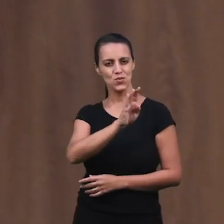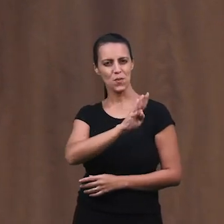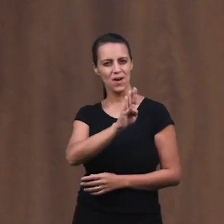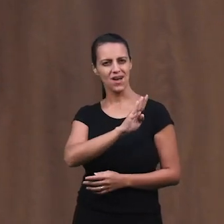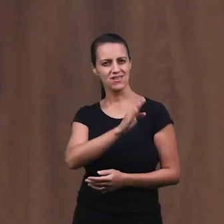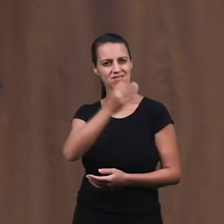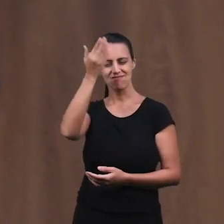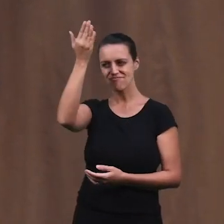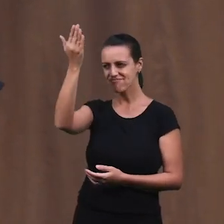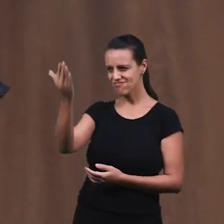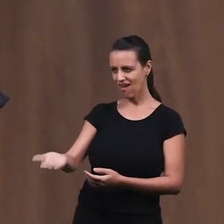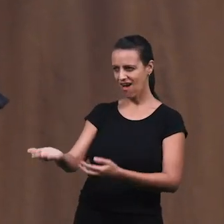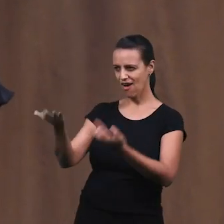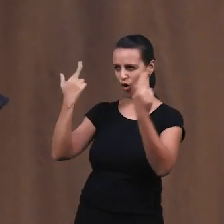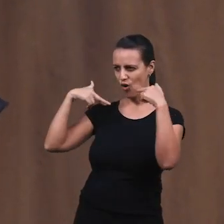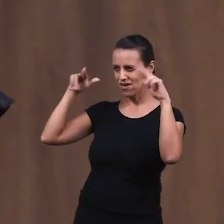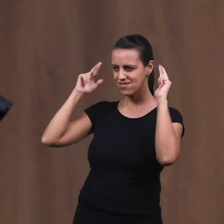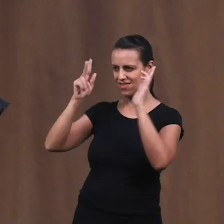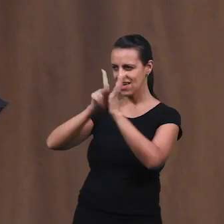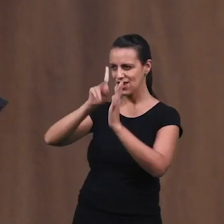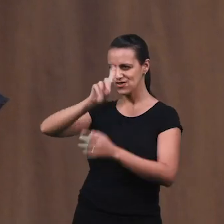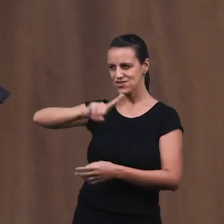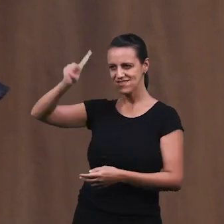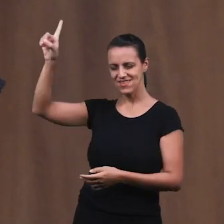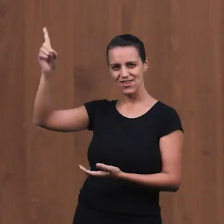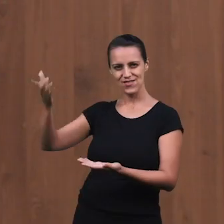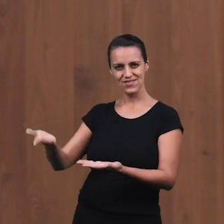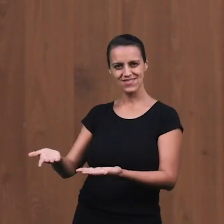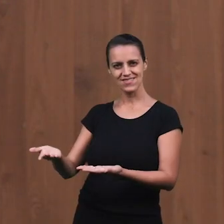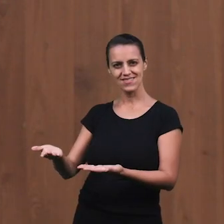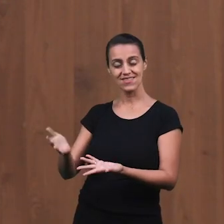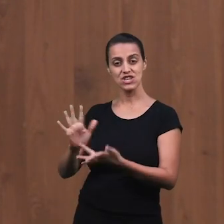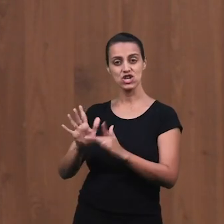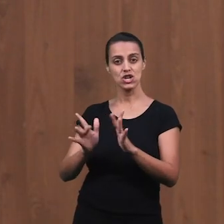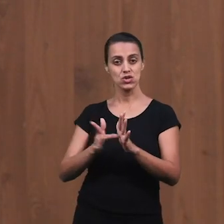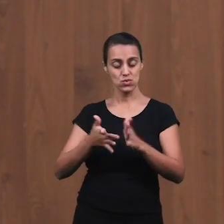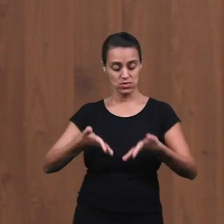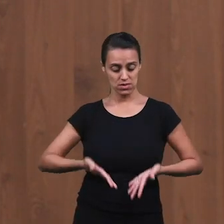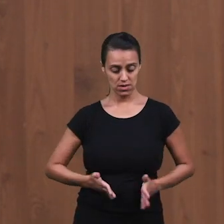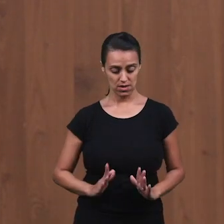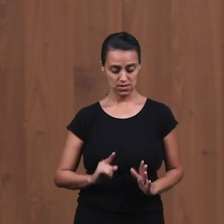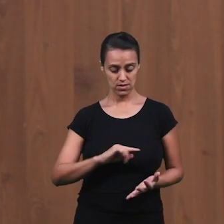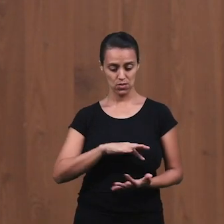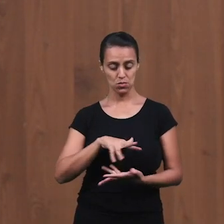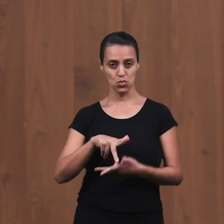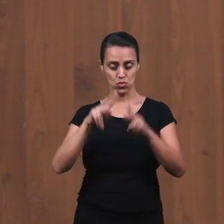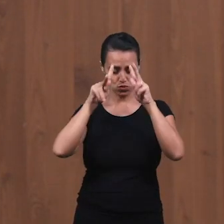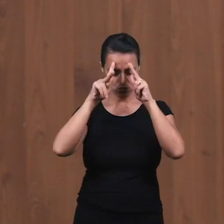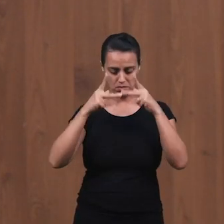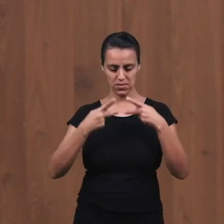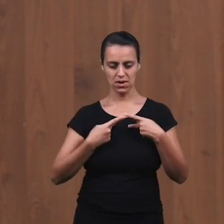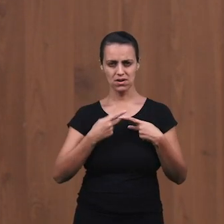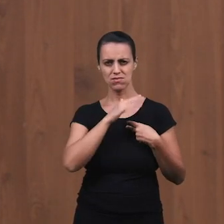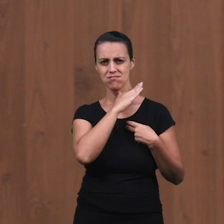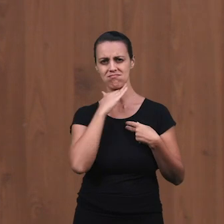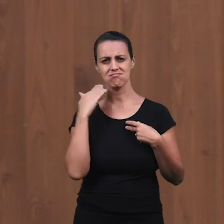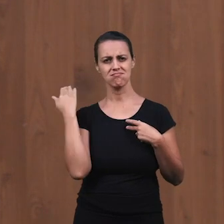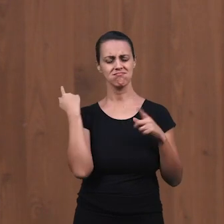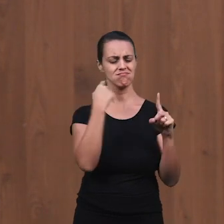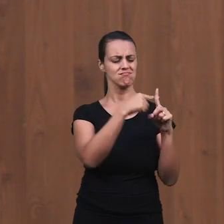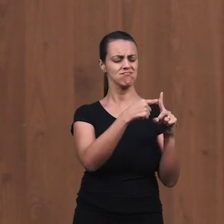Jean-Baptiste a annoncé quand il a vu Jésus en s'approchant, Jésus, il est venu au monde comme un homme pour